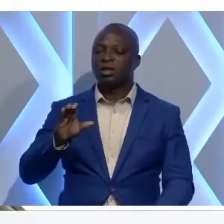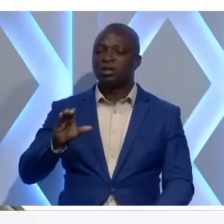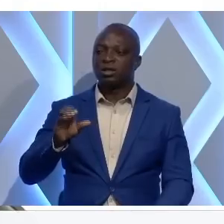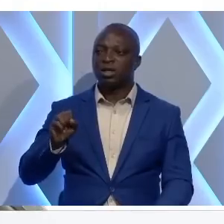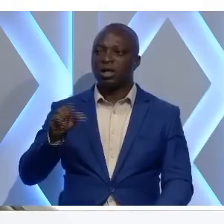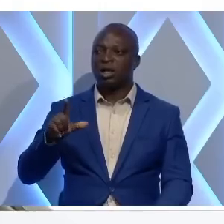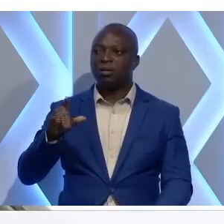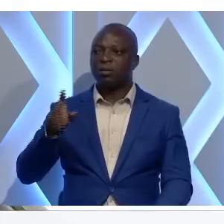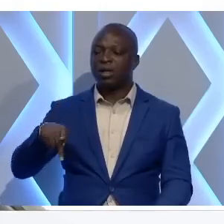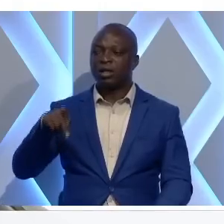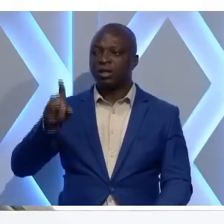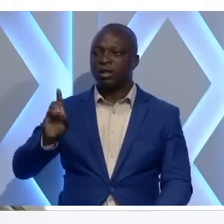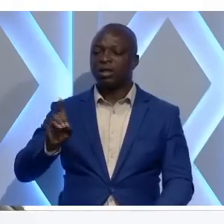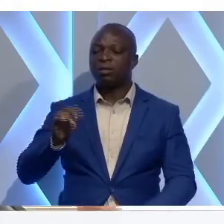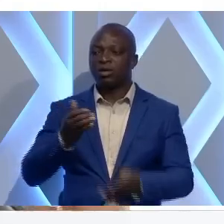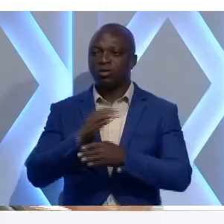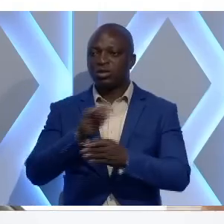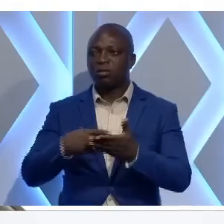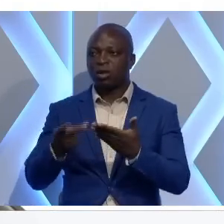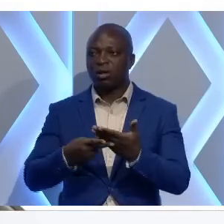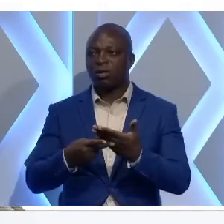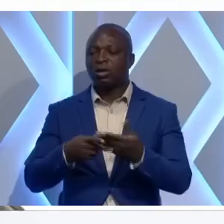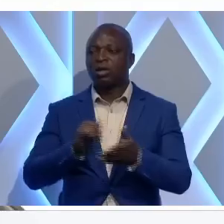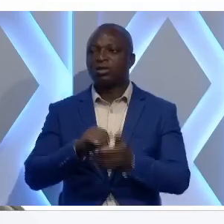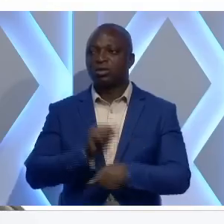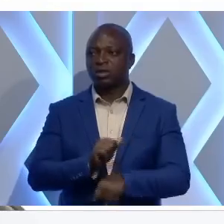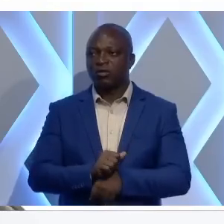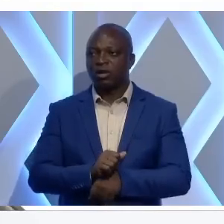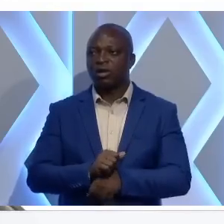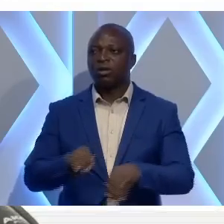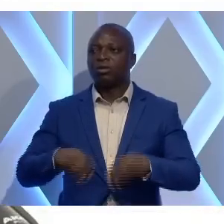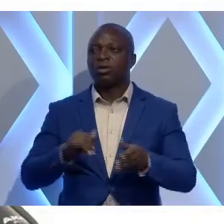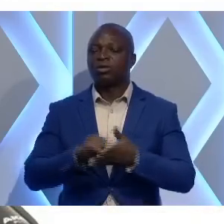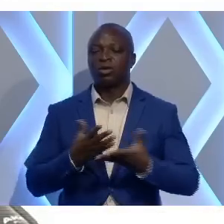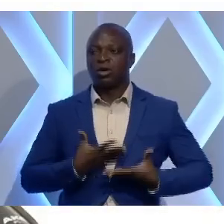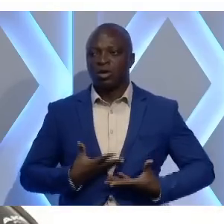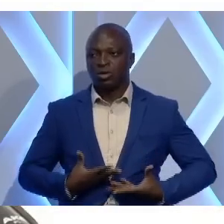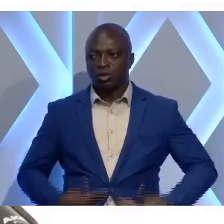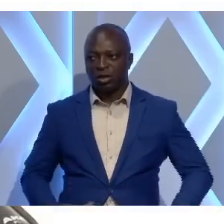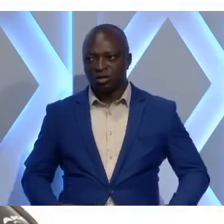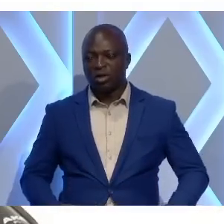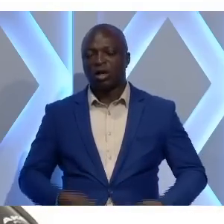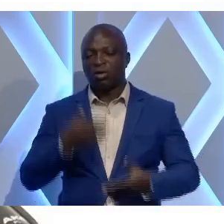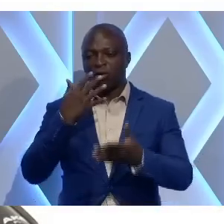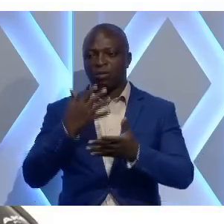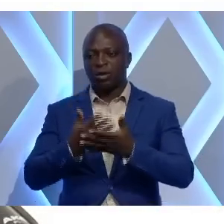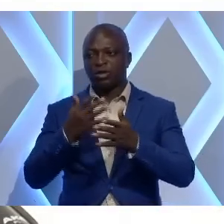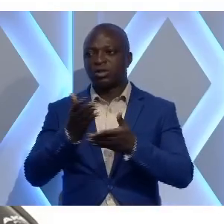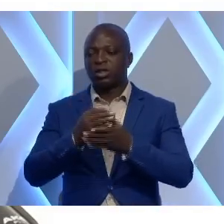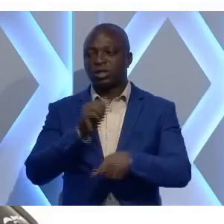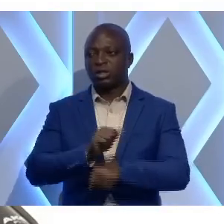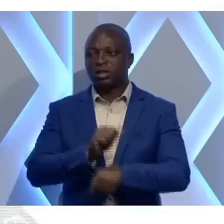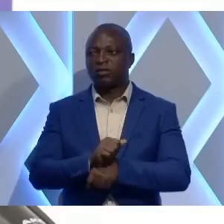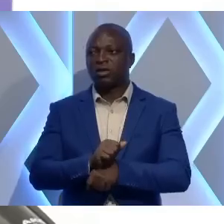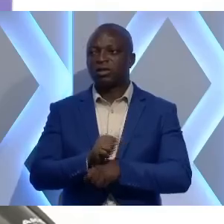compte tous ces paramètres-là dans ses moyens d'action pour donner du soulagement aux pensionnaires des établissements